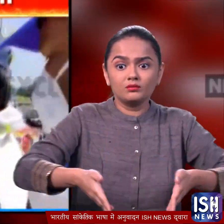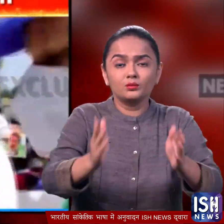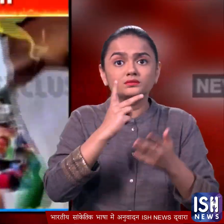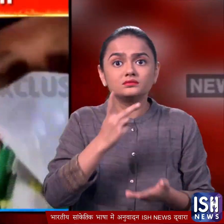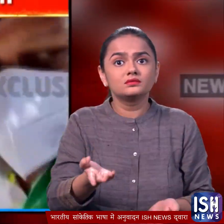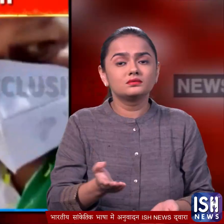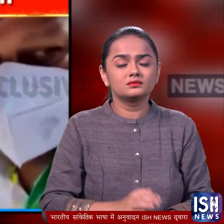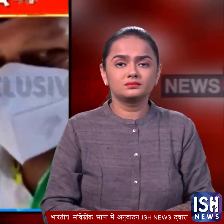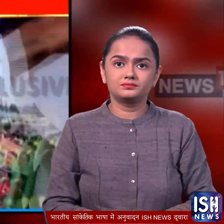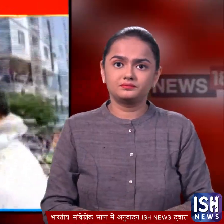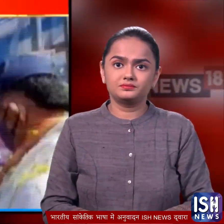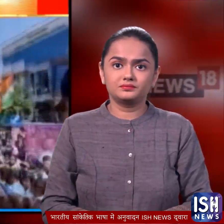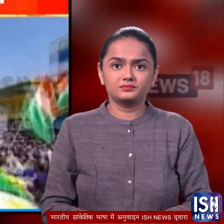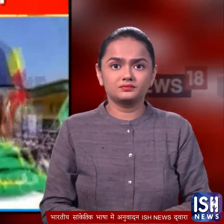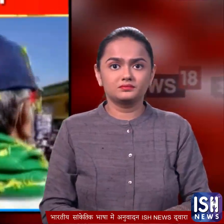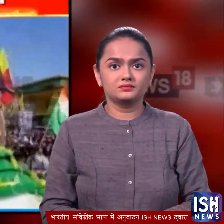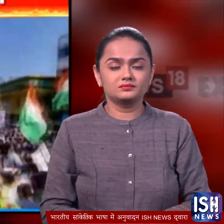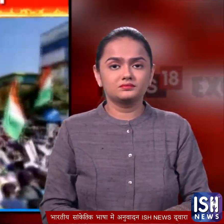आए।